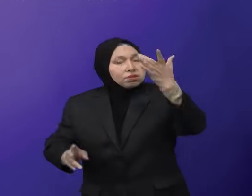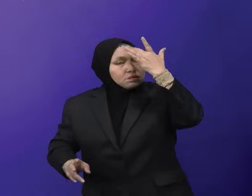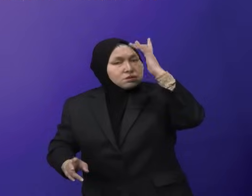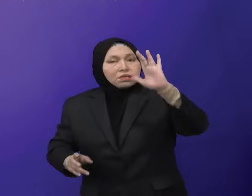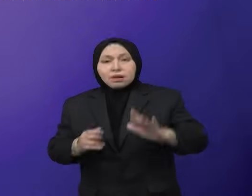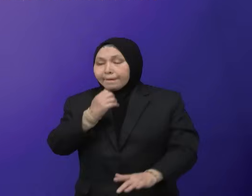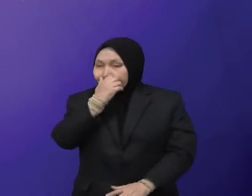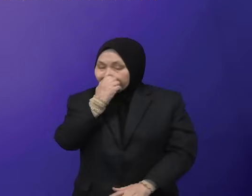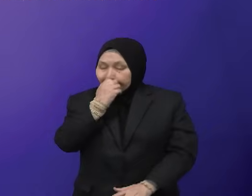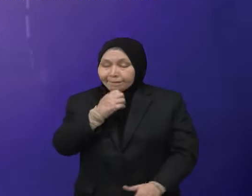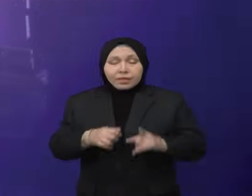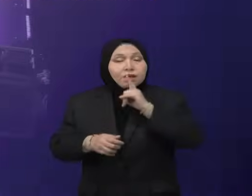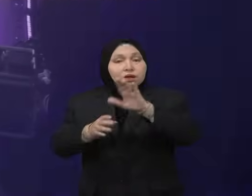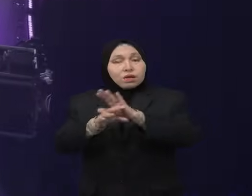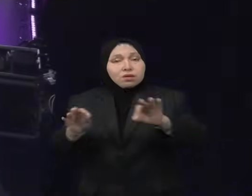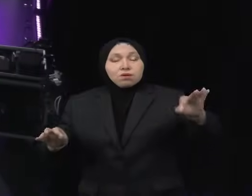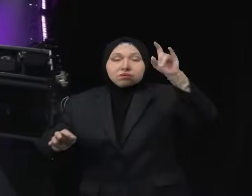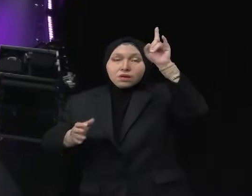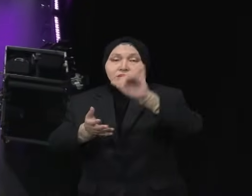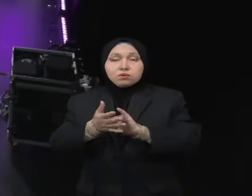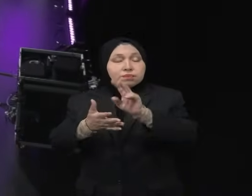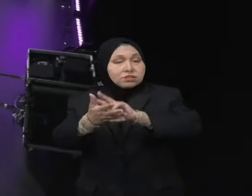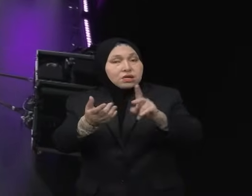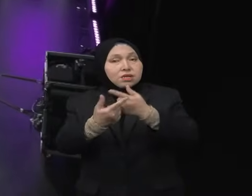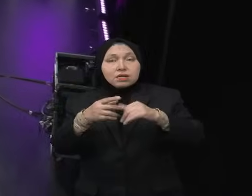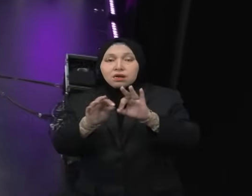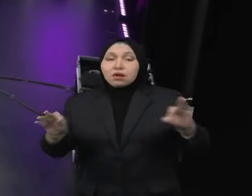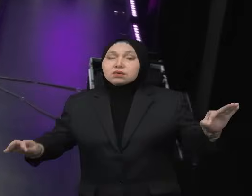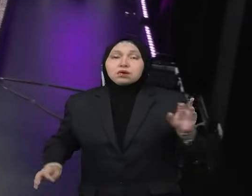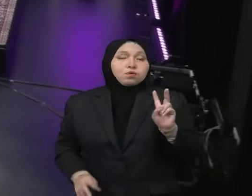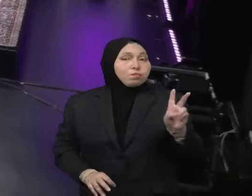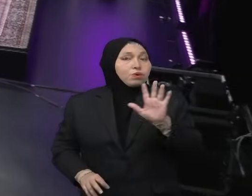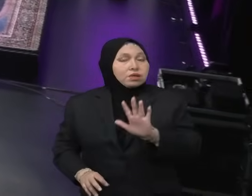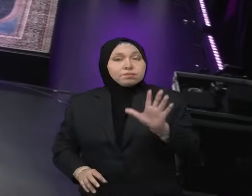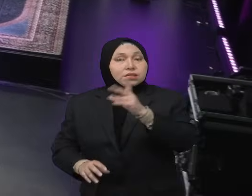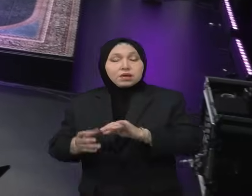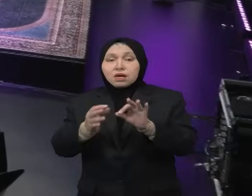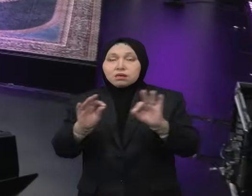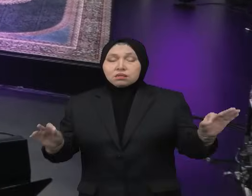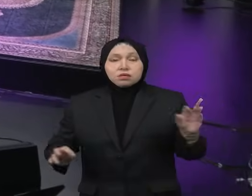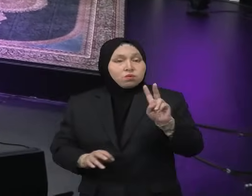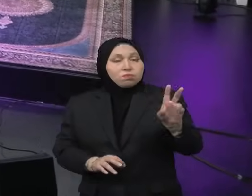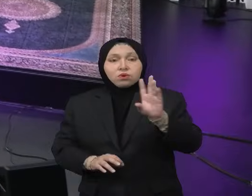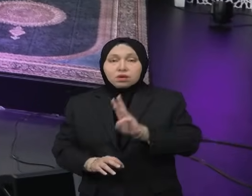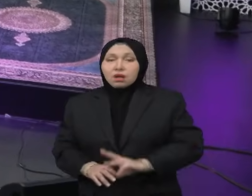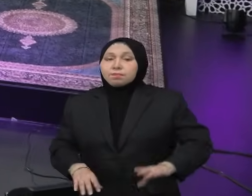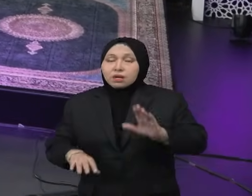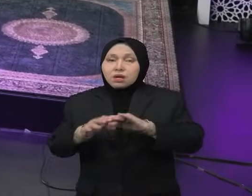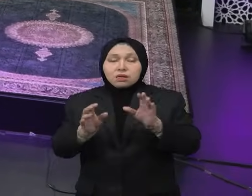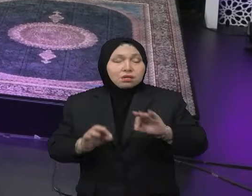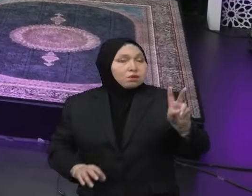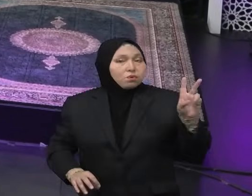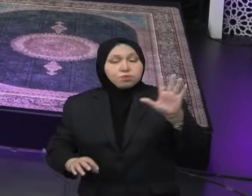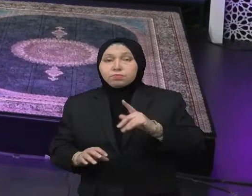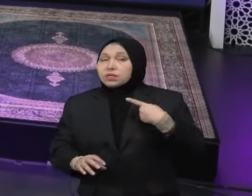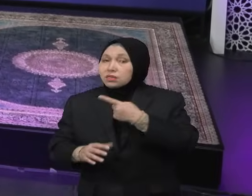حكيم. Subhanallahu alazim, itulah bacaan daripada ayat yang ke-25 dan ayat yang ke-26 ya. Pada ayat 25 ini sudah